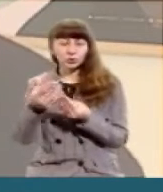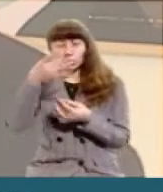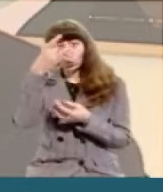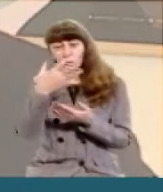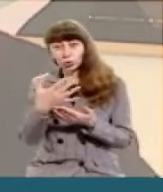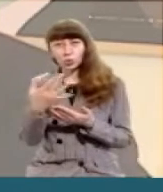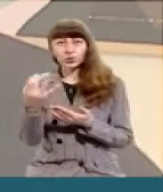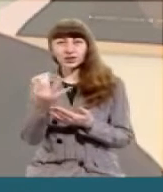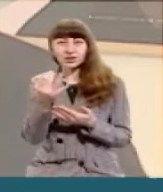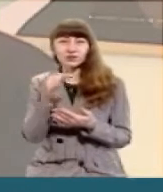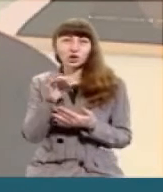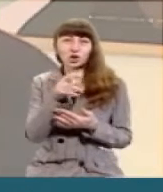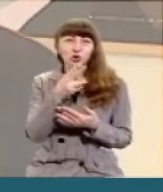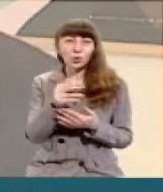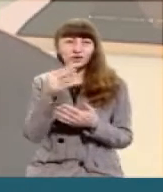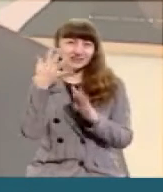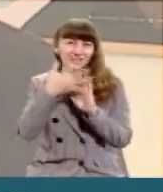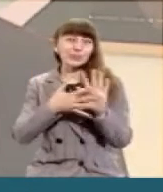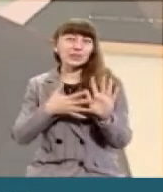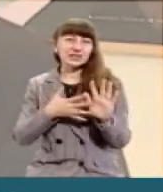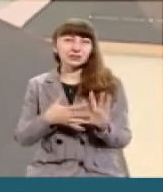культурный, философский такой